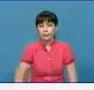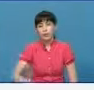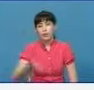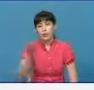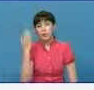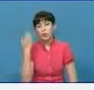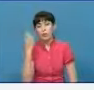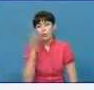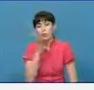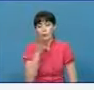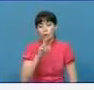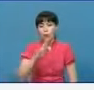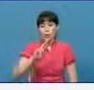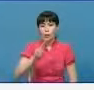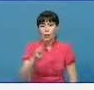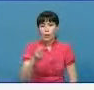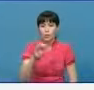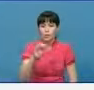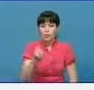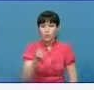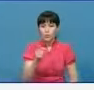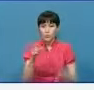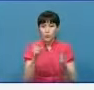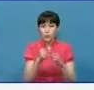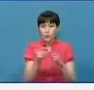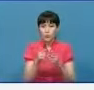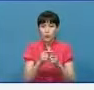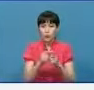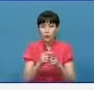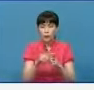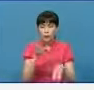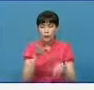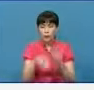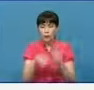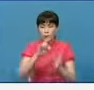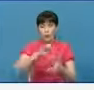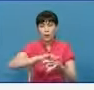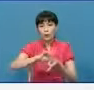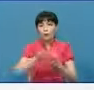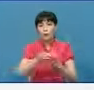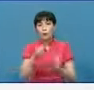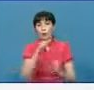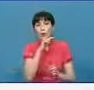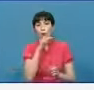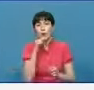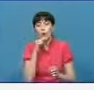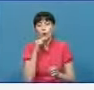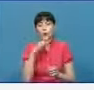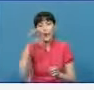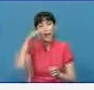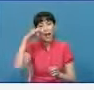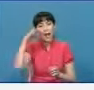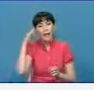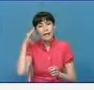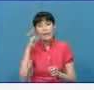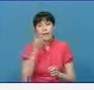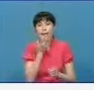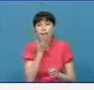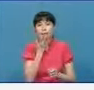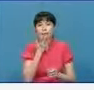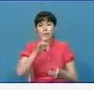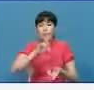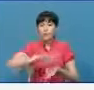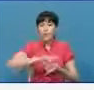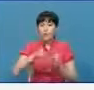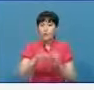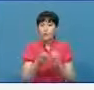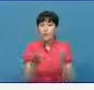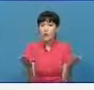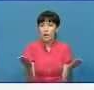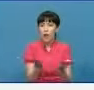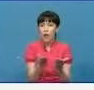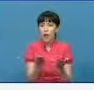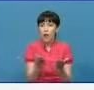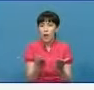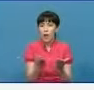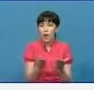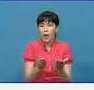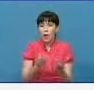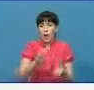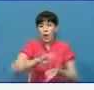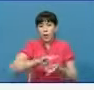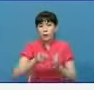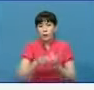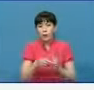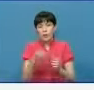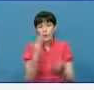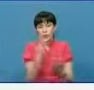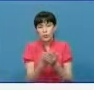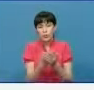ағамыз өлеңді жақсы аударған екен. Орысшадан қазақшаға. Сол қарапайым сұрақ болды, сіз қалай оны аударасыз,